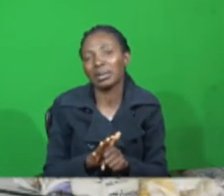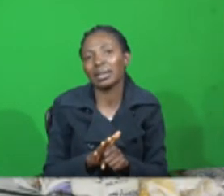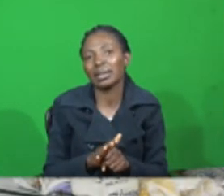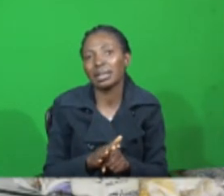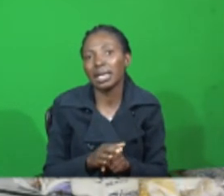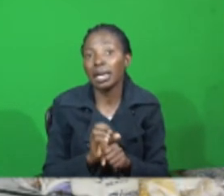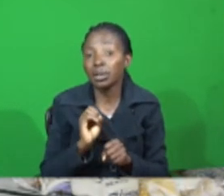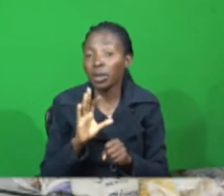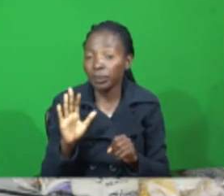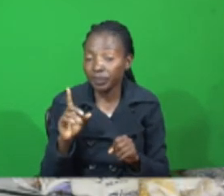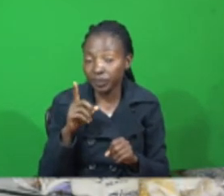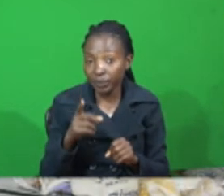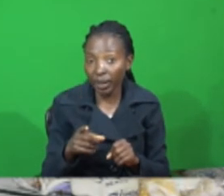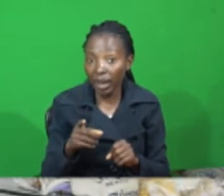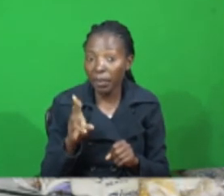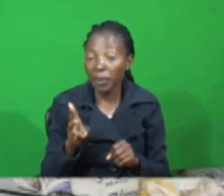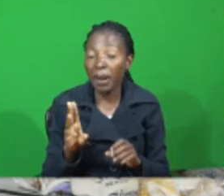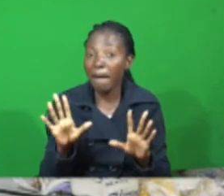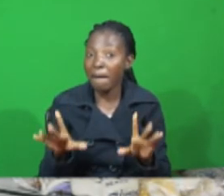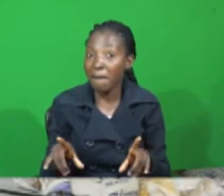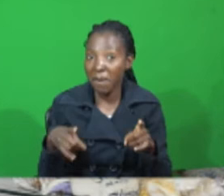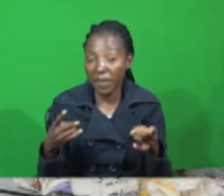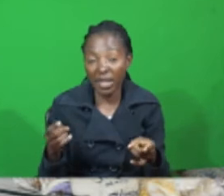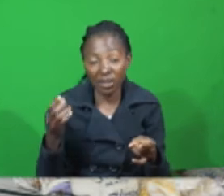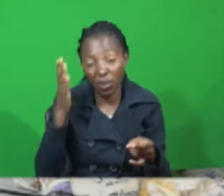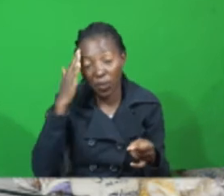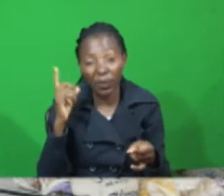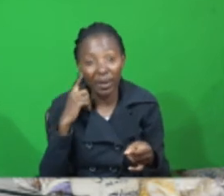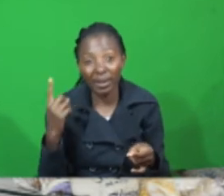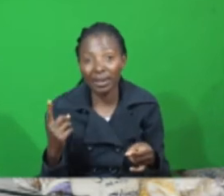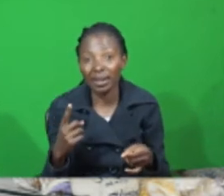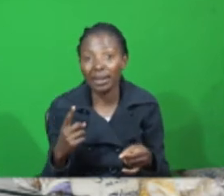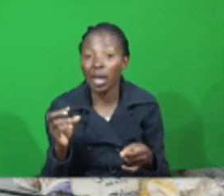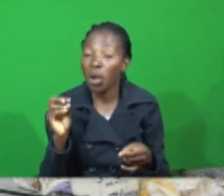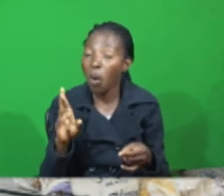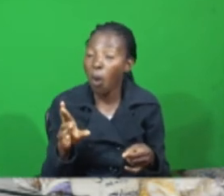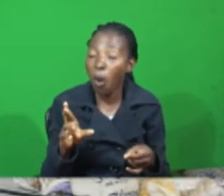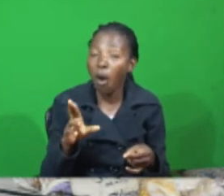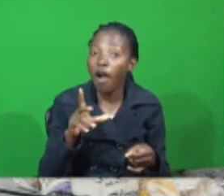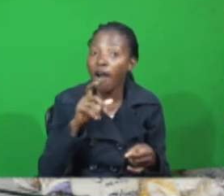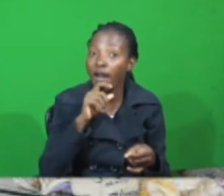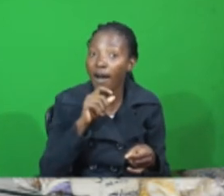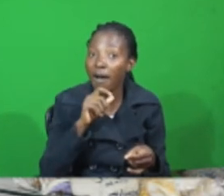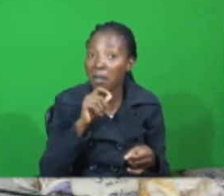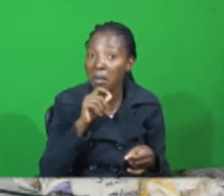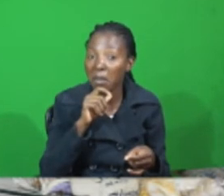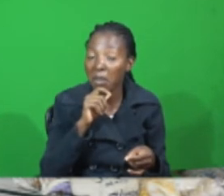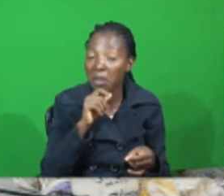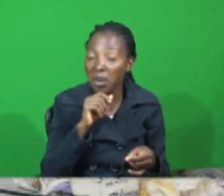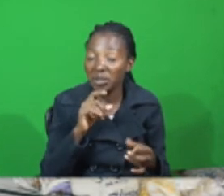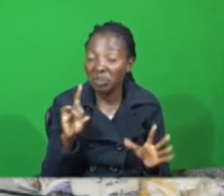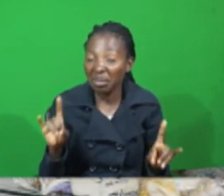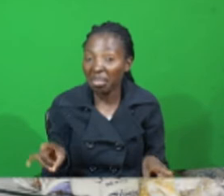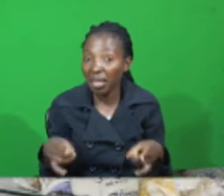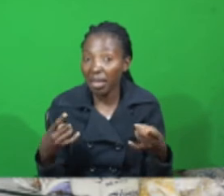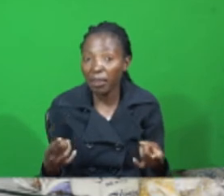but ipapo pakadaro mamaids vari kuteerera even kana vakomana vanobatsira basa ini ndaitofunga